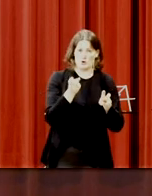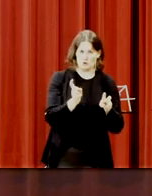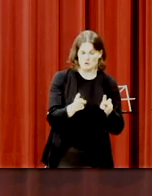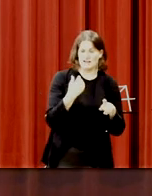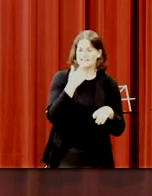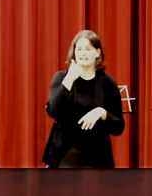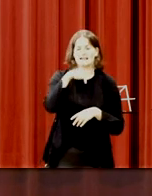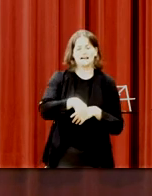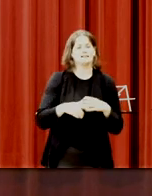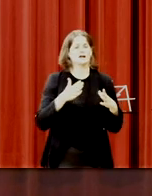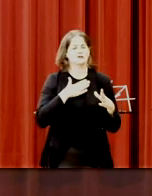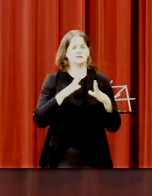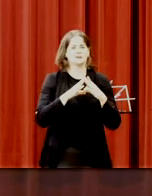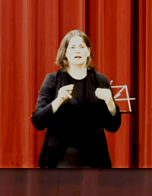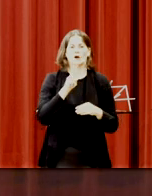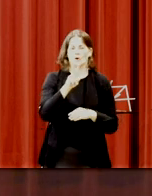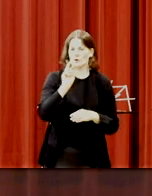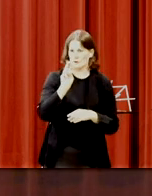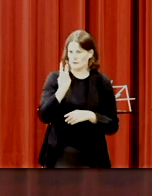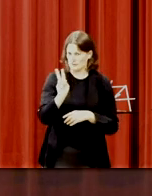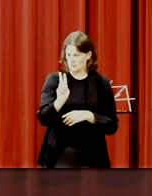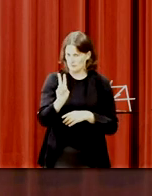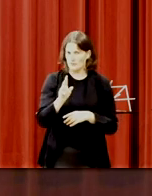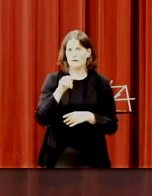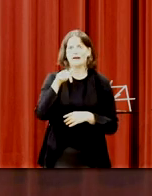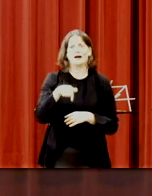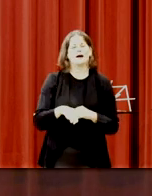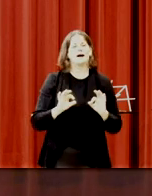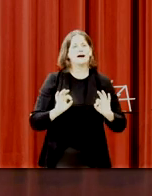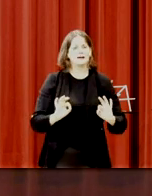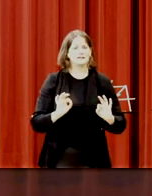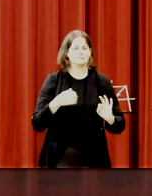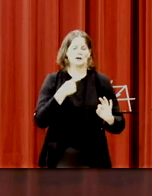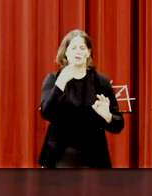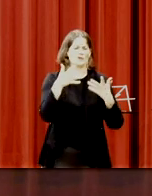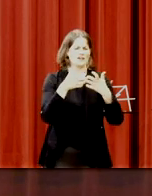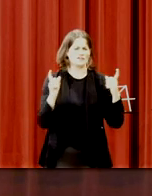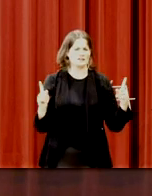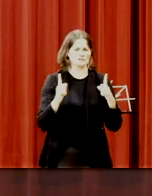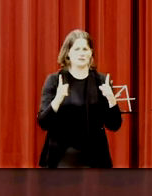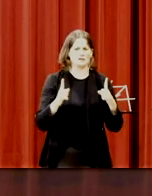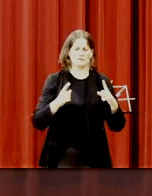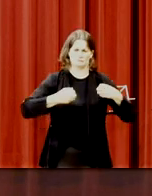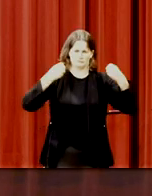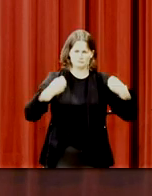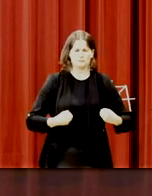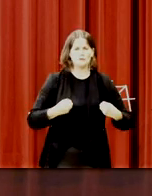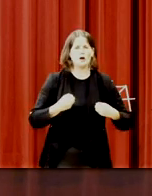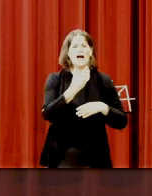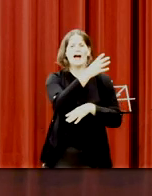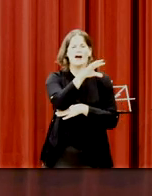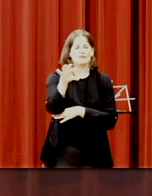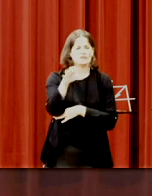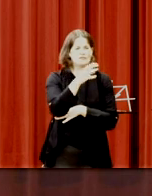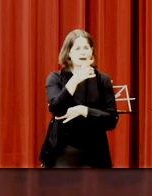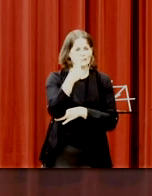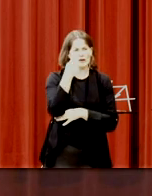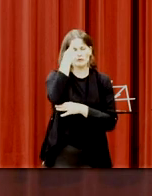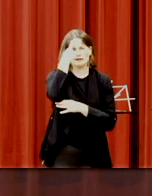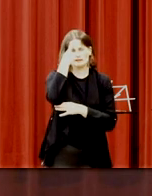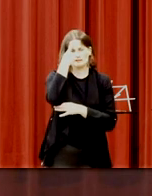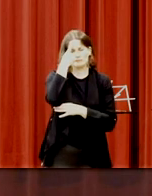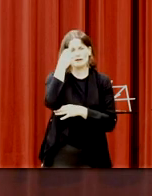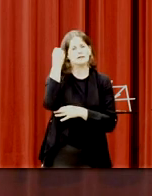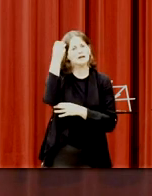el far del coneixement, la innovació i l'excel·lència que tenim a casa nostra, al sud de Catalunya. I tampoc